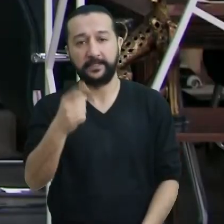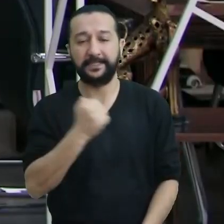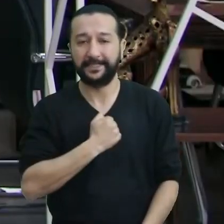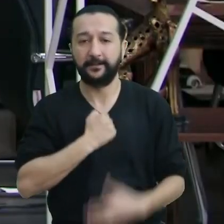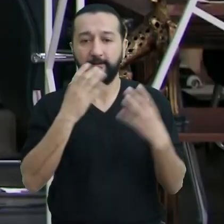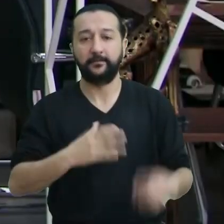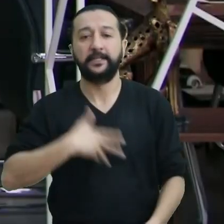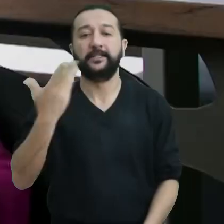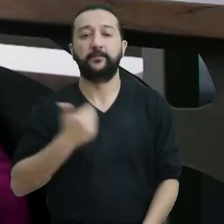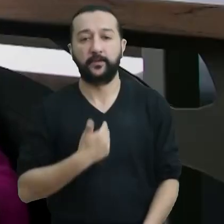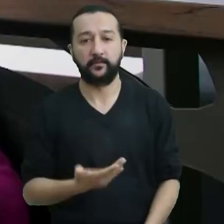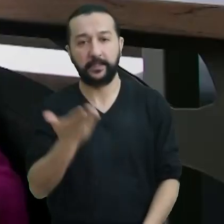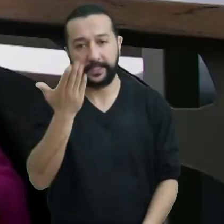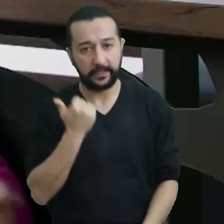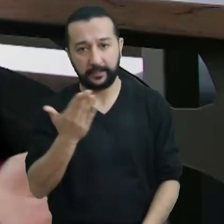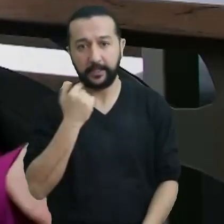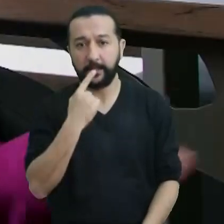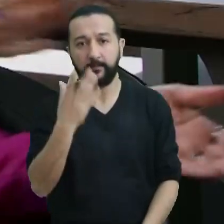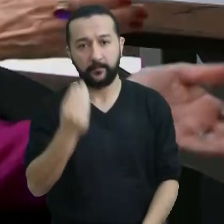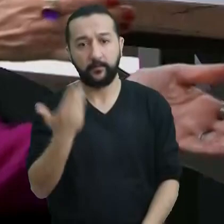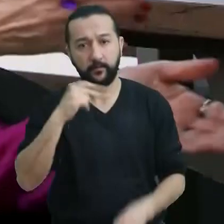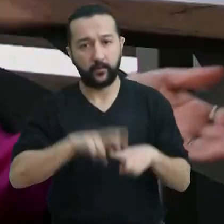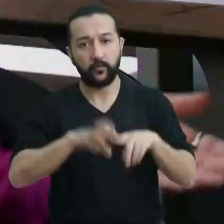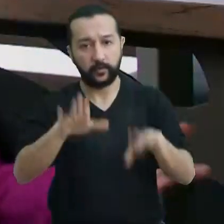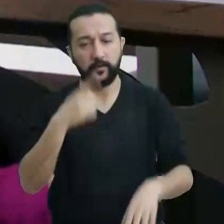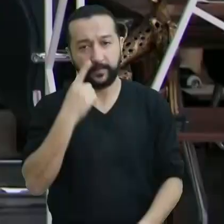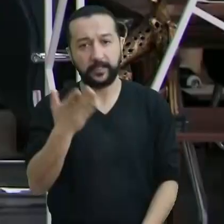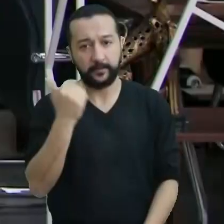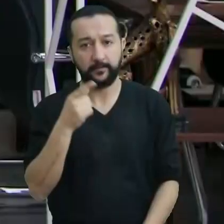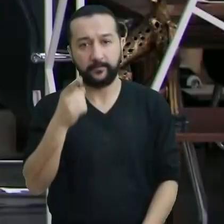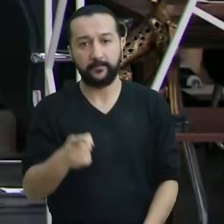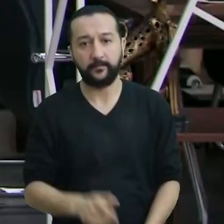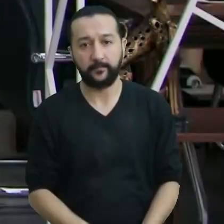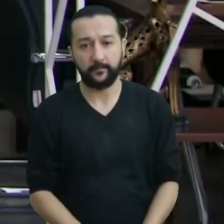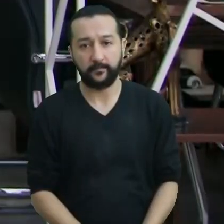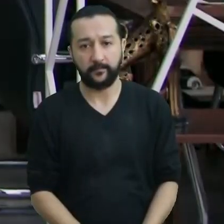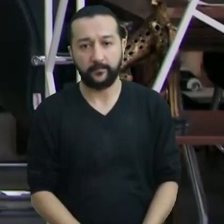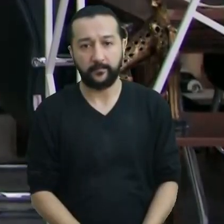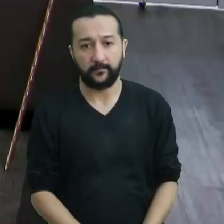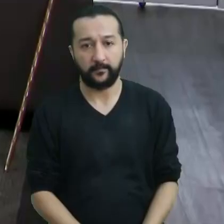canınızı sıkmak istemiyorum. Gel. Gel bakayım, şöyle otur sen bakayım. Gel gel.